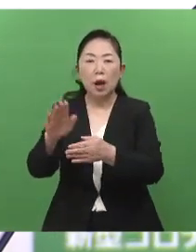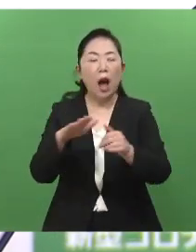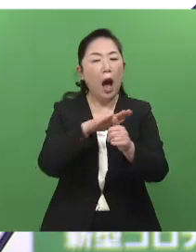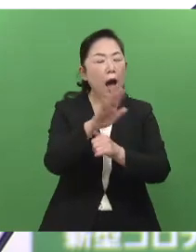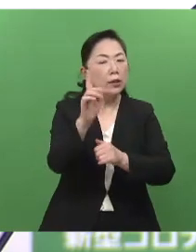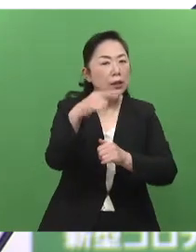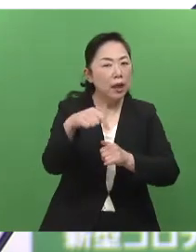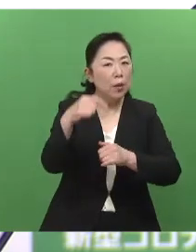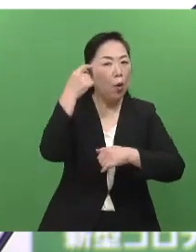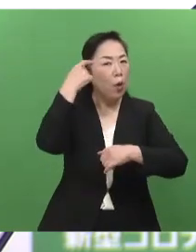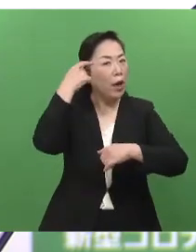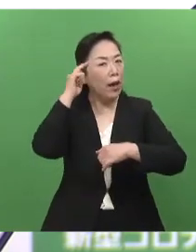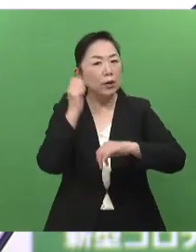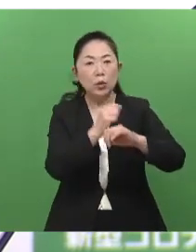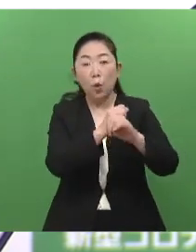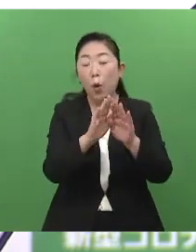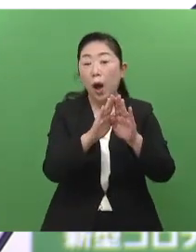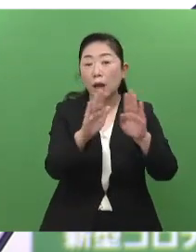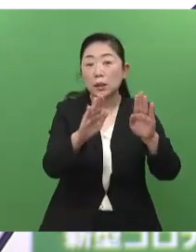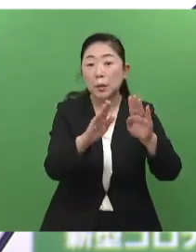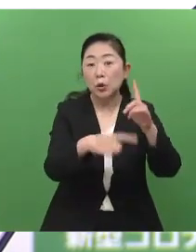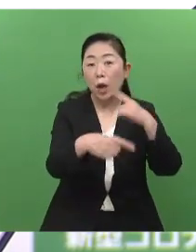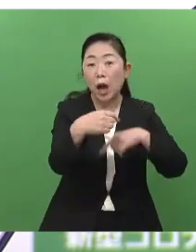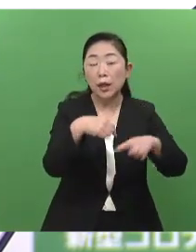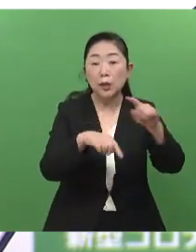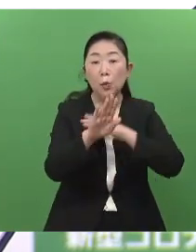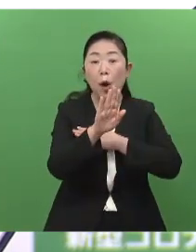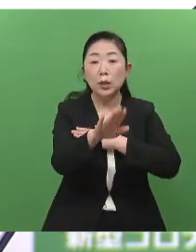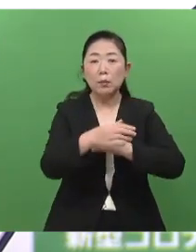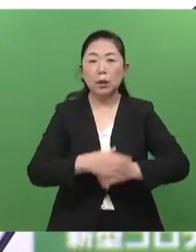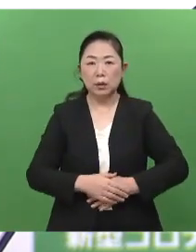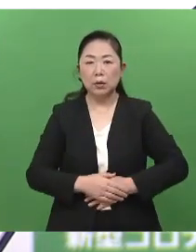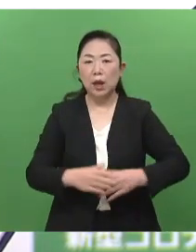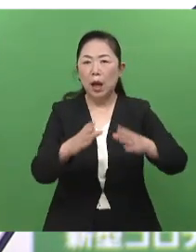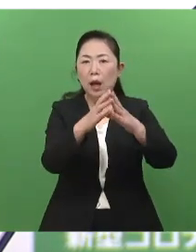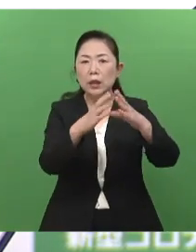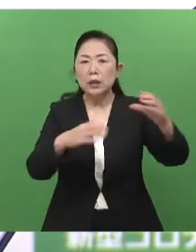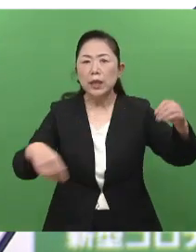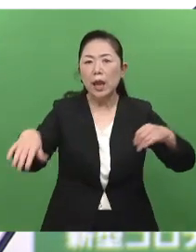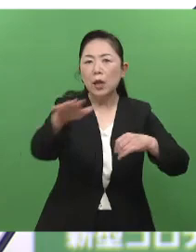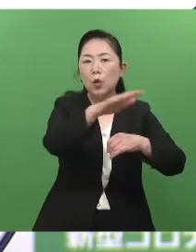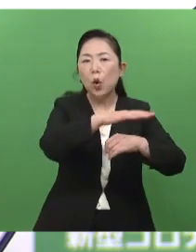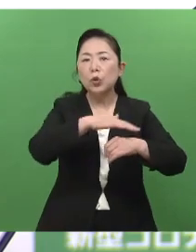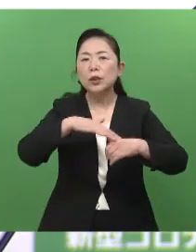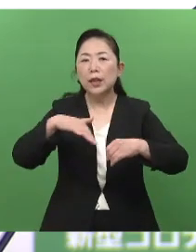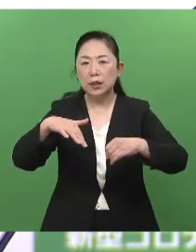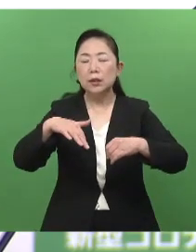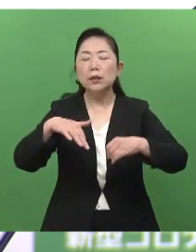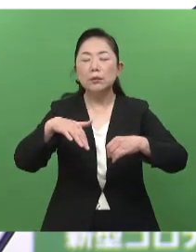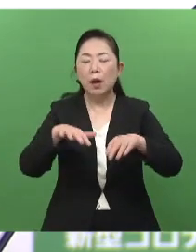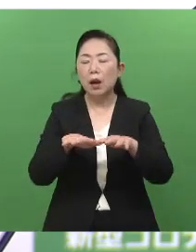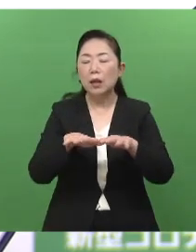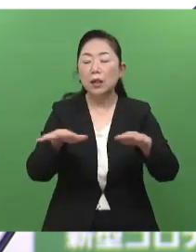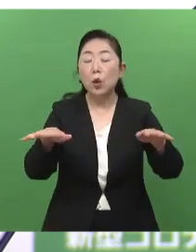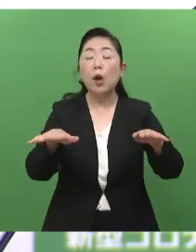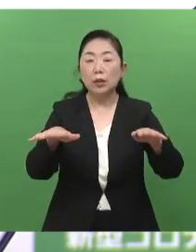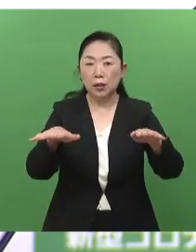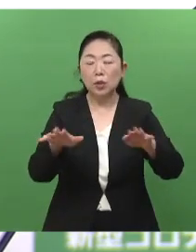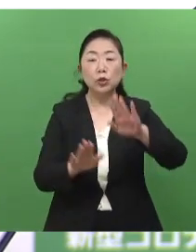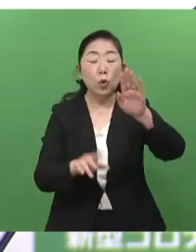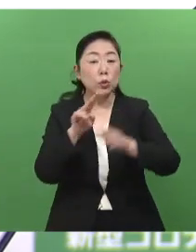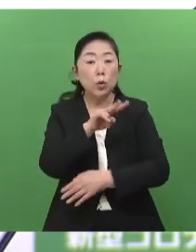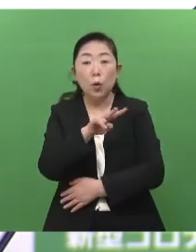討するというような話が出ています。こういう形で、全国的に広がっておりますけれども、このことについ